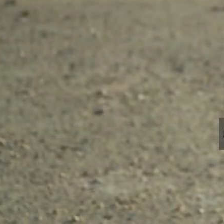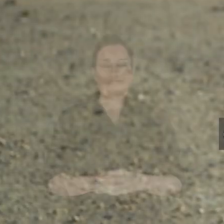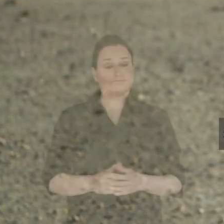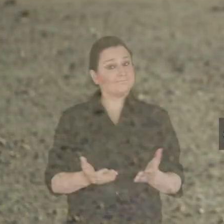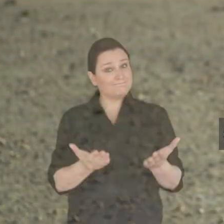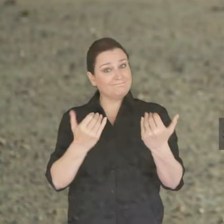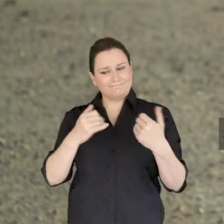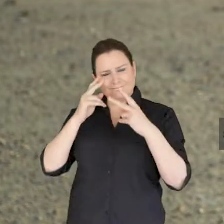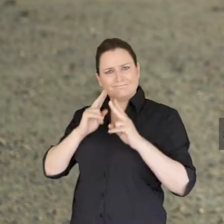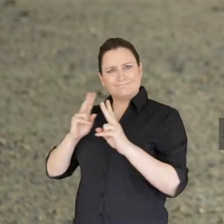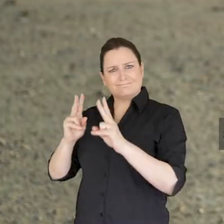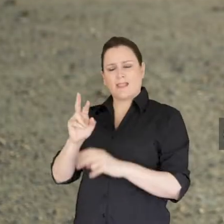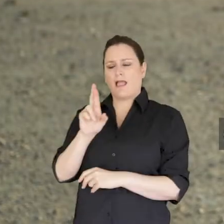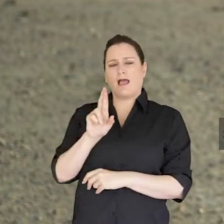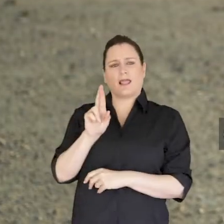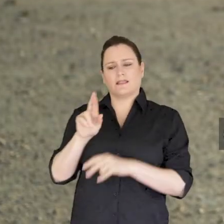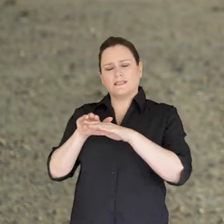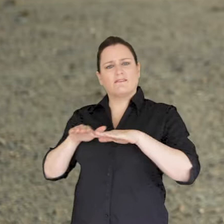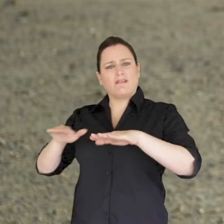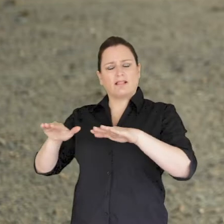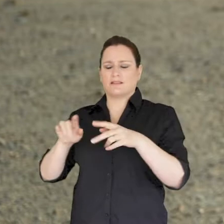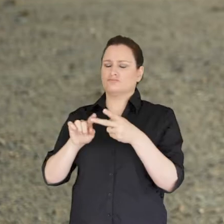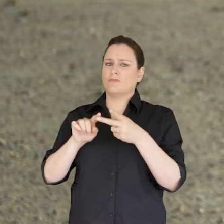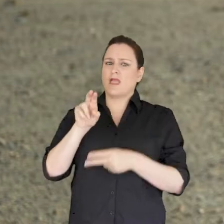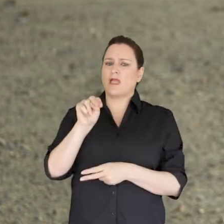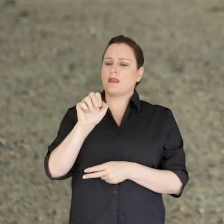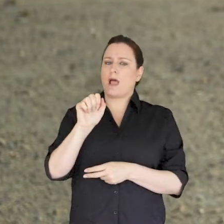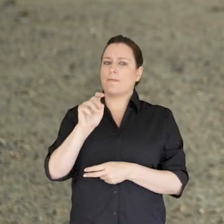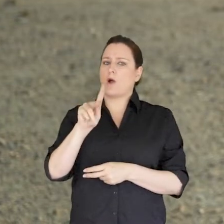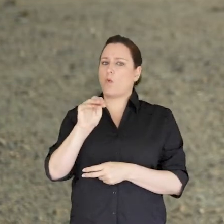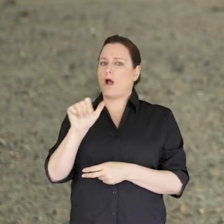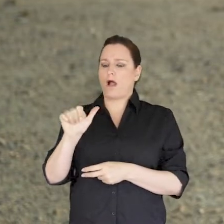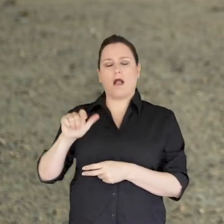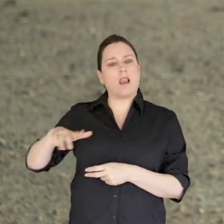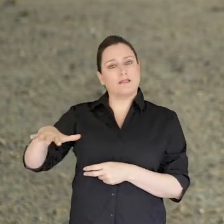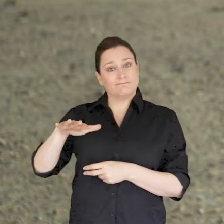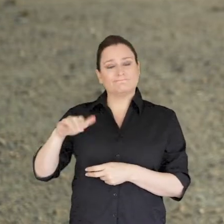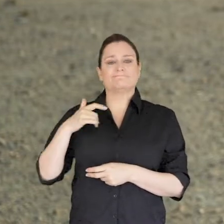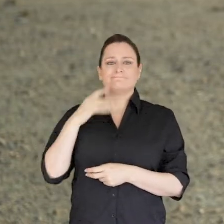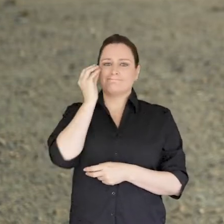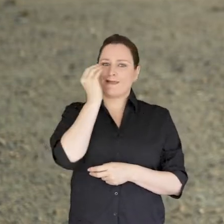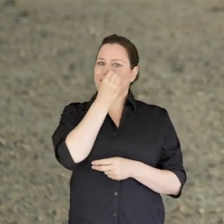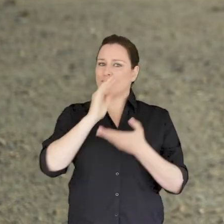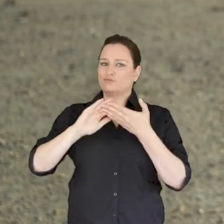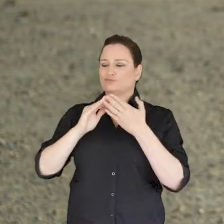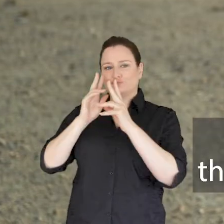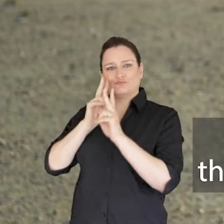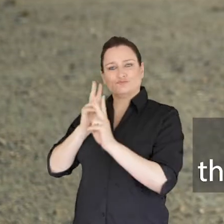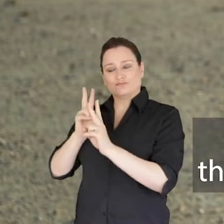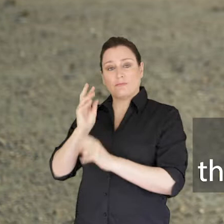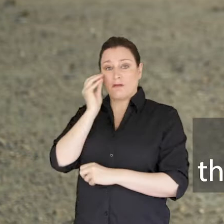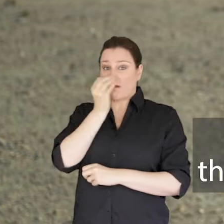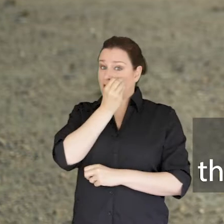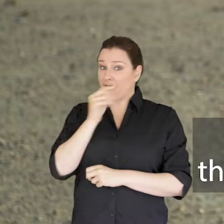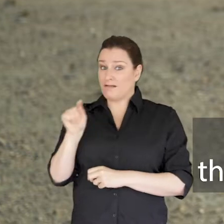Kom kuier saam met my in die Rigtersveld en in Namakwaland, waar ek met een paar van die ouwe mense van die Namas gaan gesels.